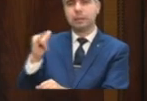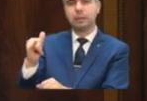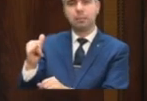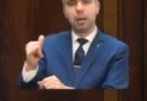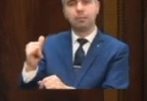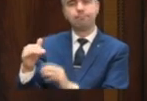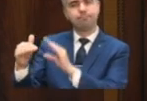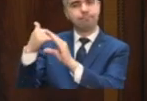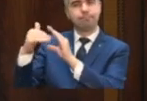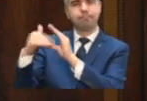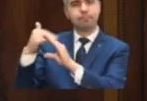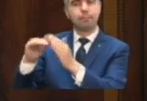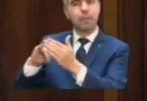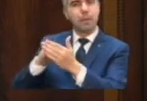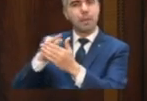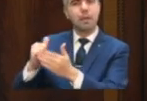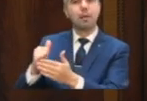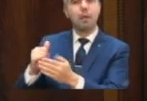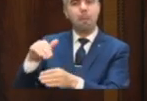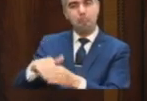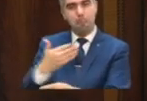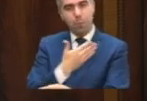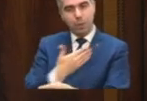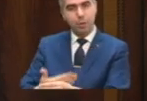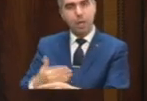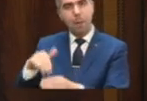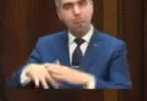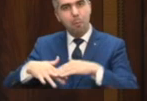خلال الجلسات لا في الغرفة الأولى ولا في الغرفة الثانية.